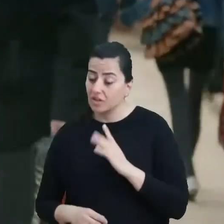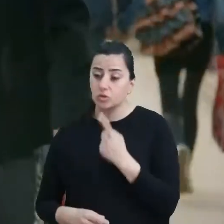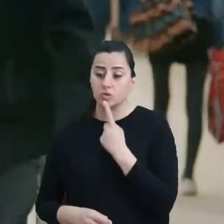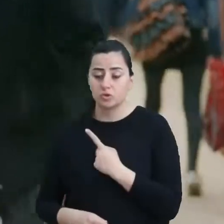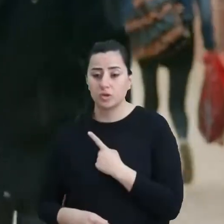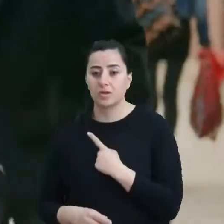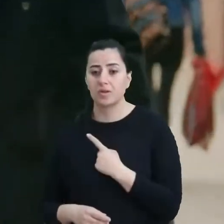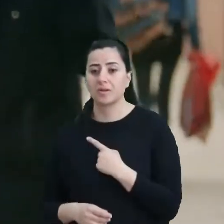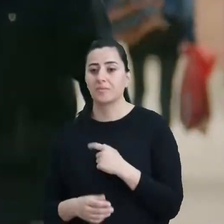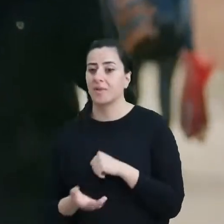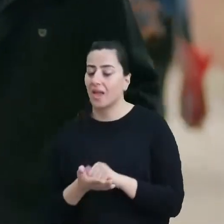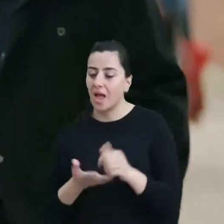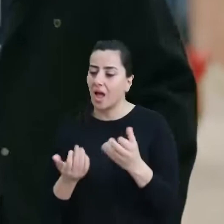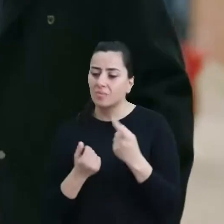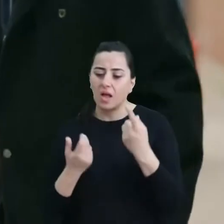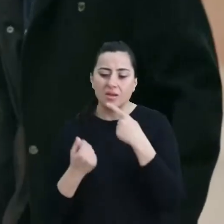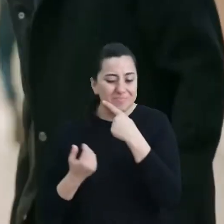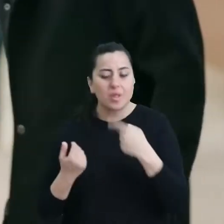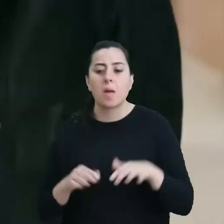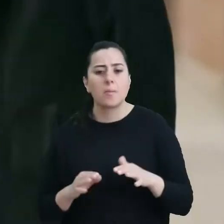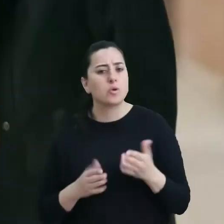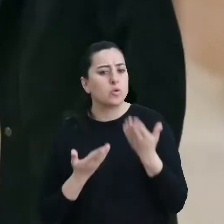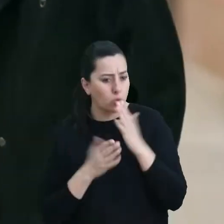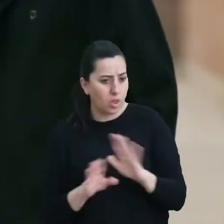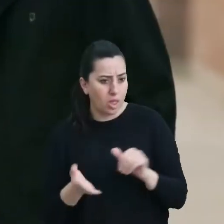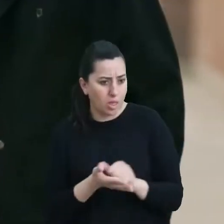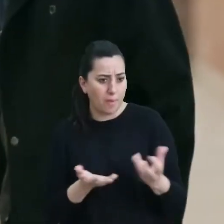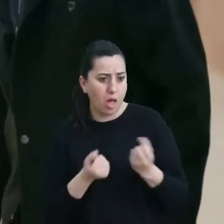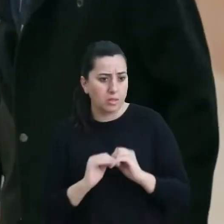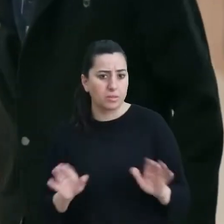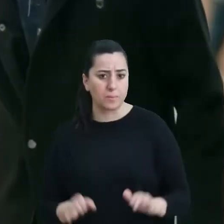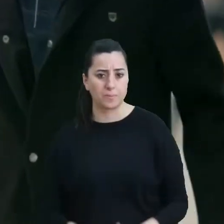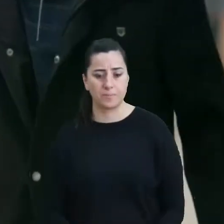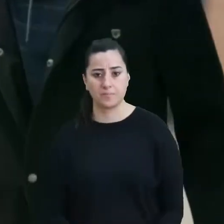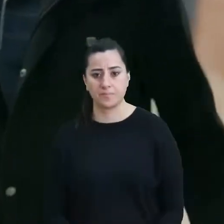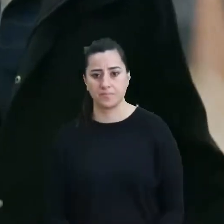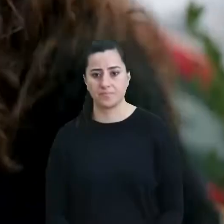söyle. Bahriye yük olurum filan deme. Yok, kalmadı Bahriye. Aldık ya hepsini.